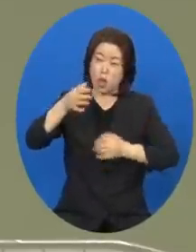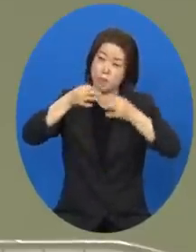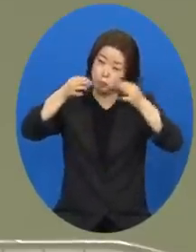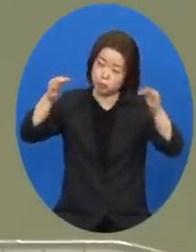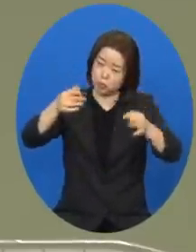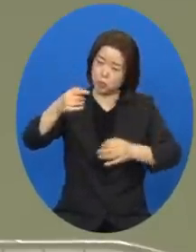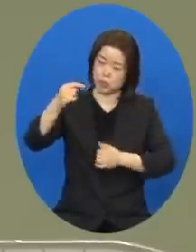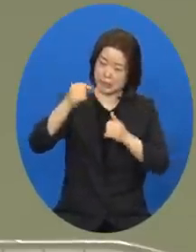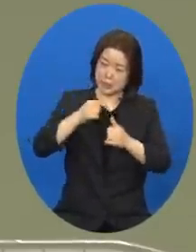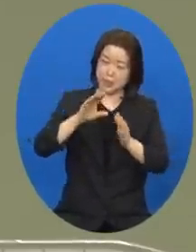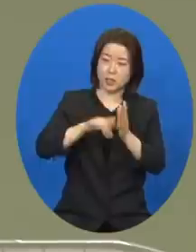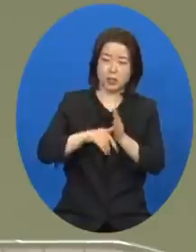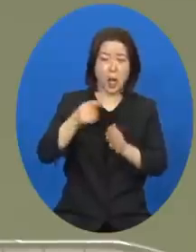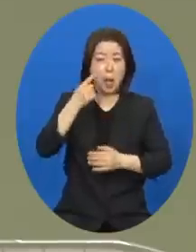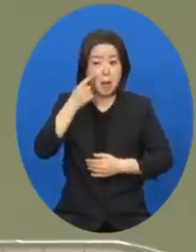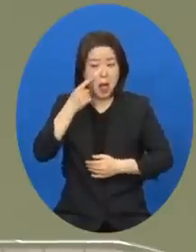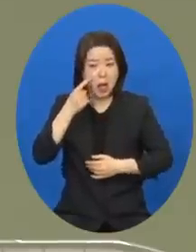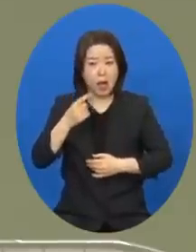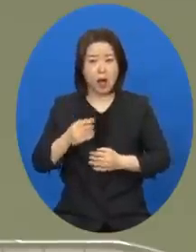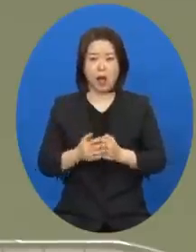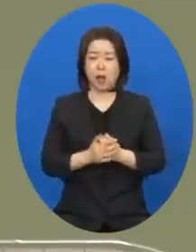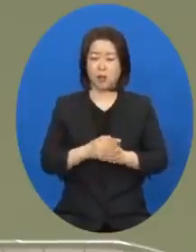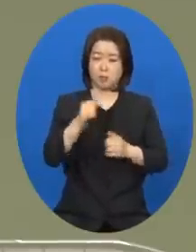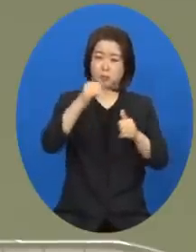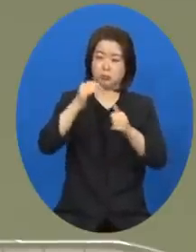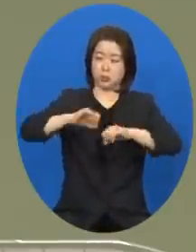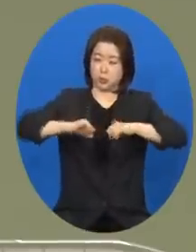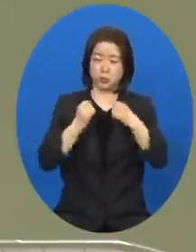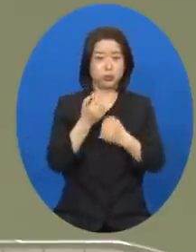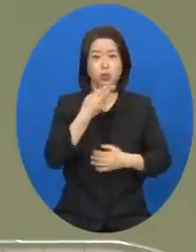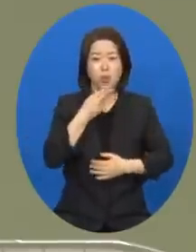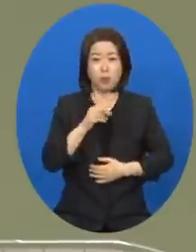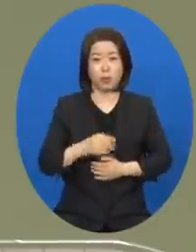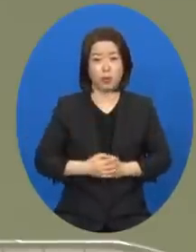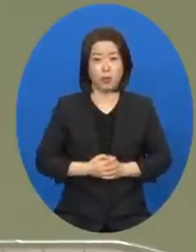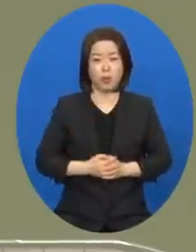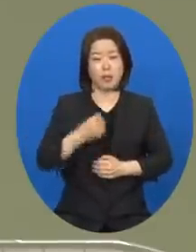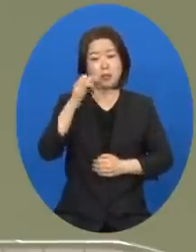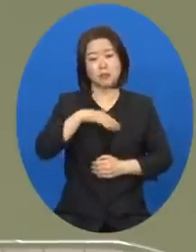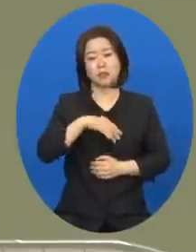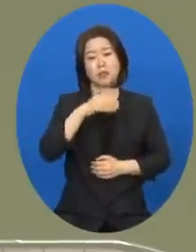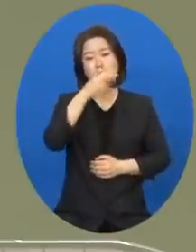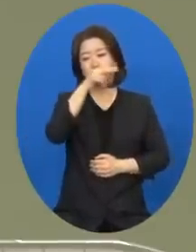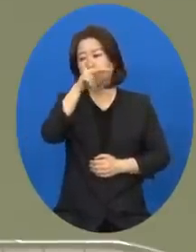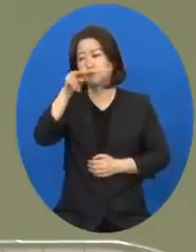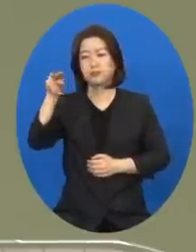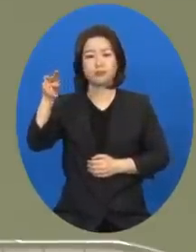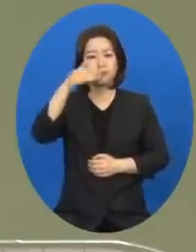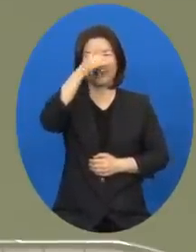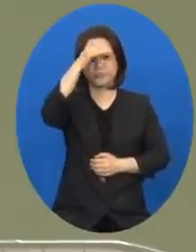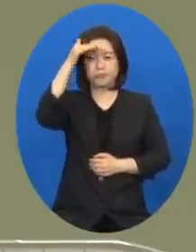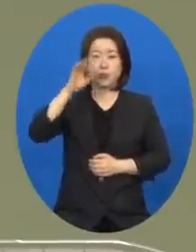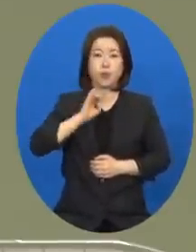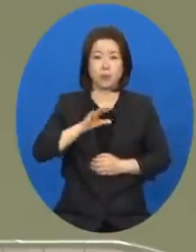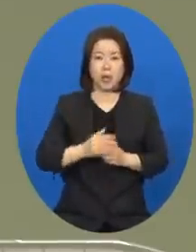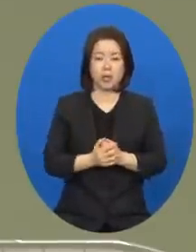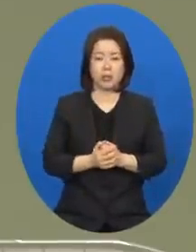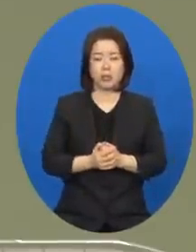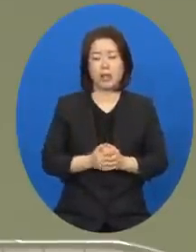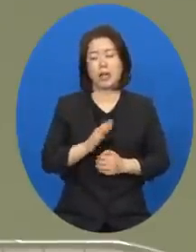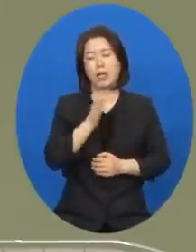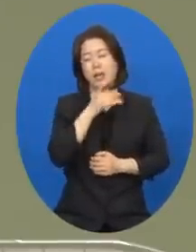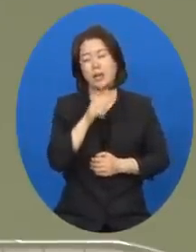부르짖고 자기는 하나도 시키는 대로 한 게 없더래. 그냥 구경만 한 거지. 이래가지고는 무슨